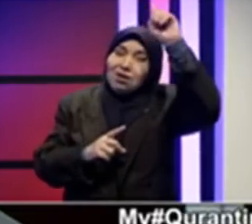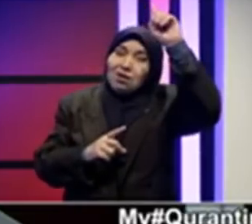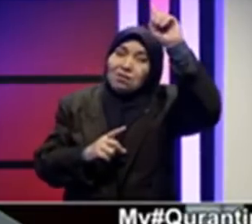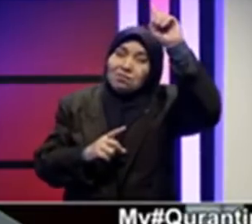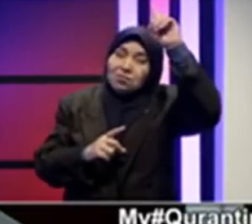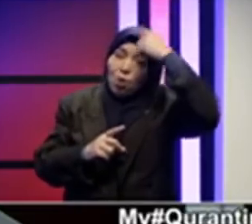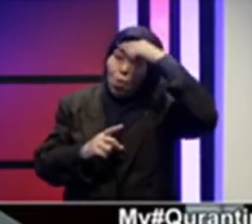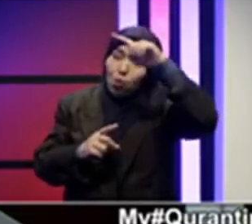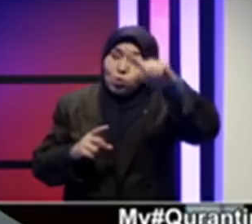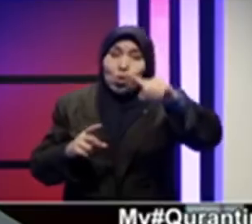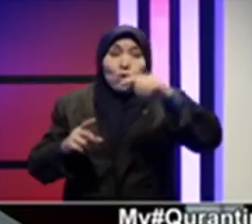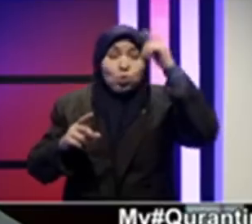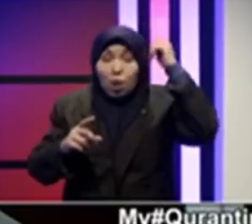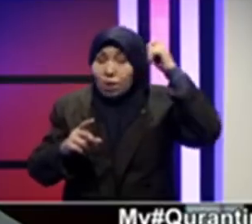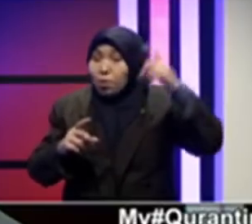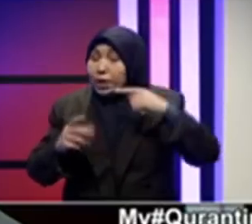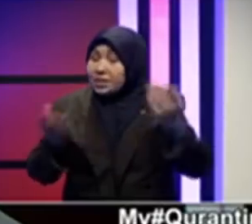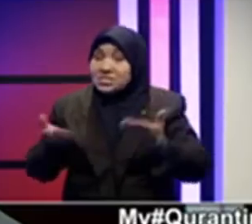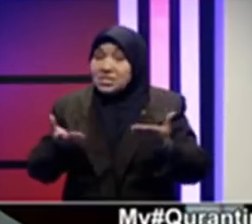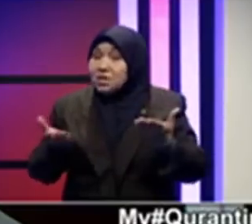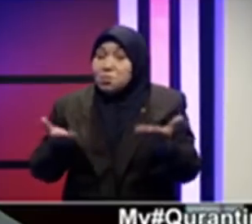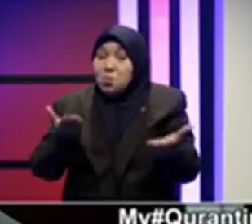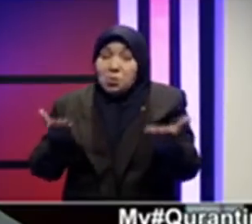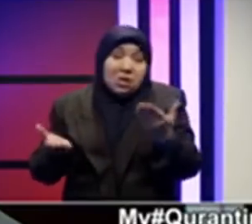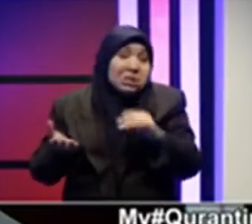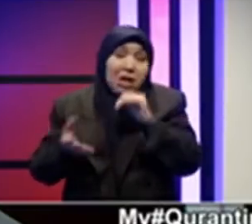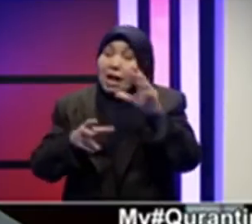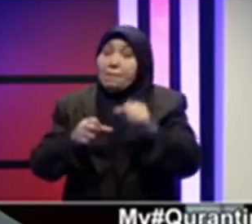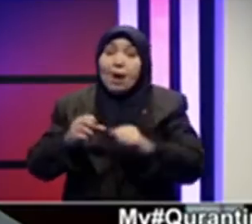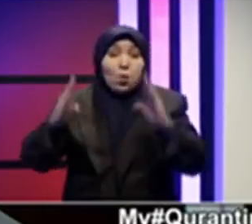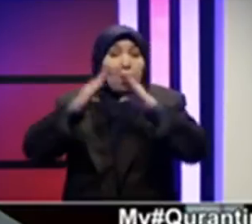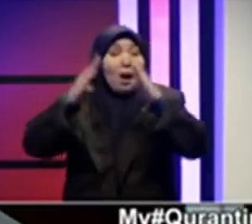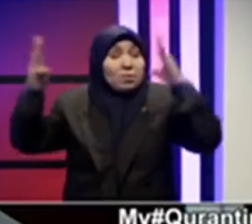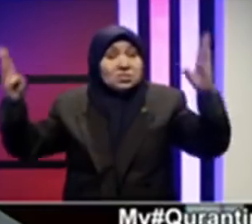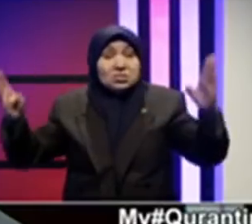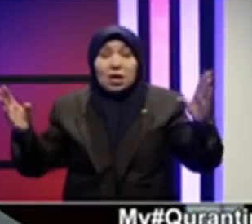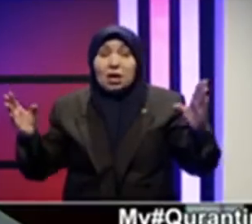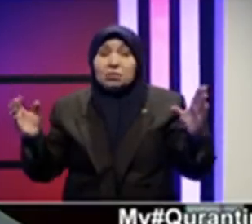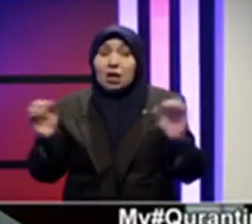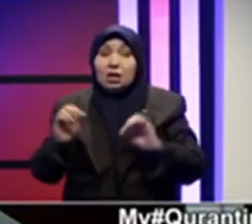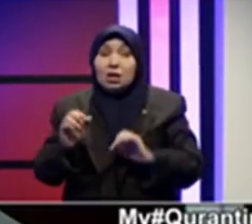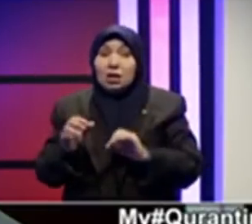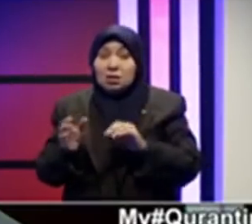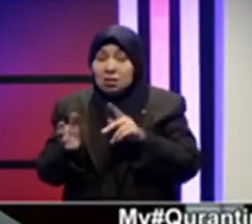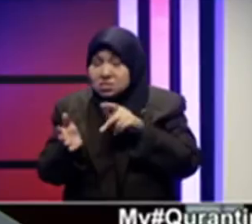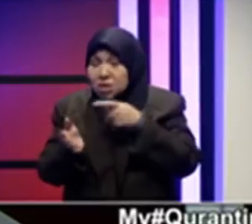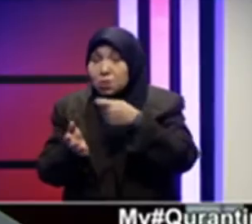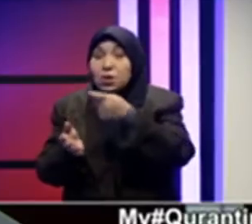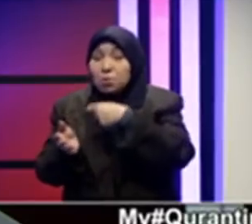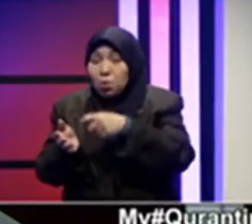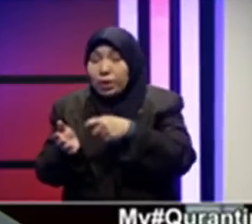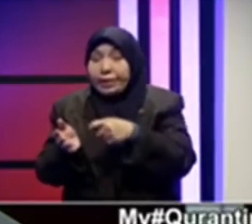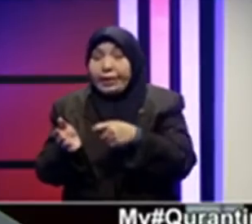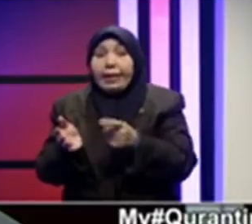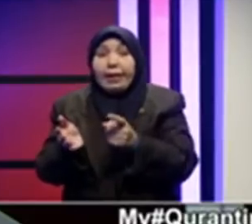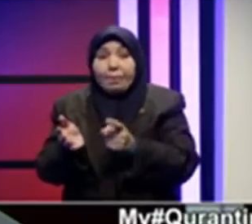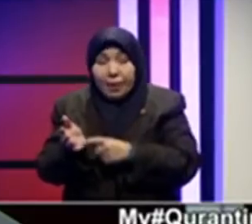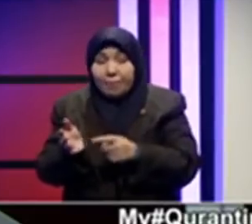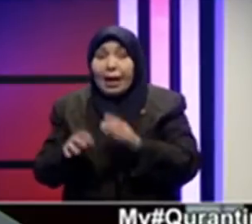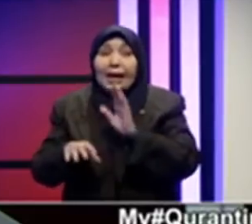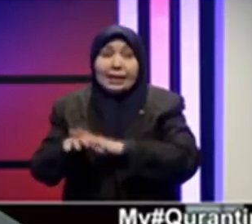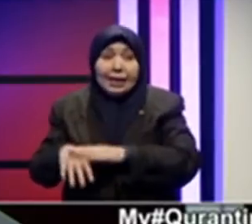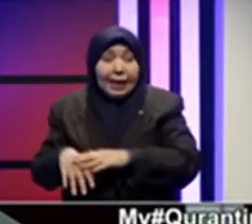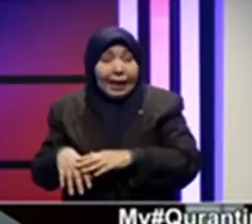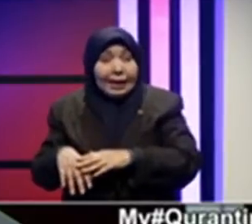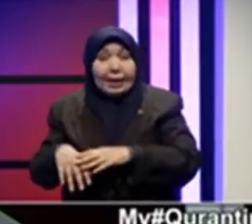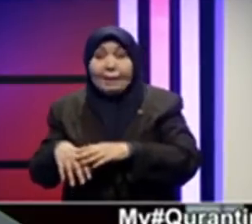tuan-tuan yang di sini mungkin tak dapat rumah besar, yang tak sempat nak bayar sewa pun kadang-kadang tersungguk-sungguk nak panggil interior designer,